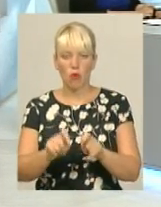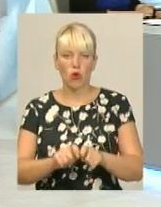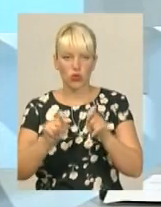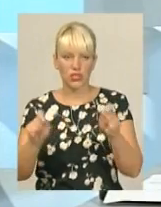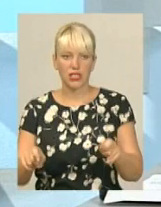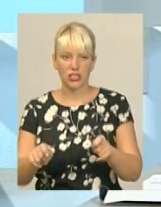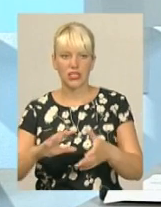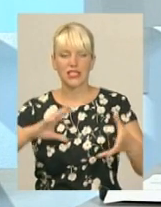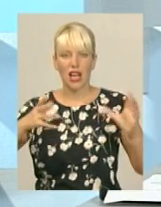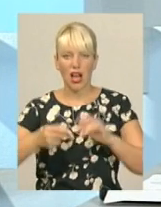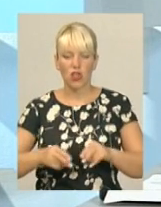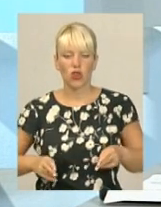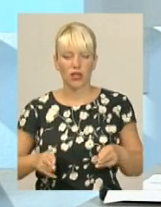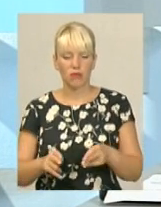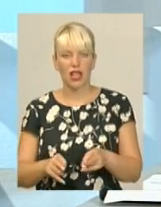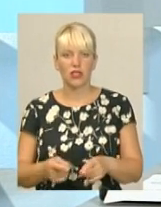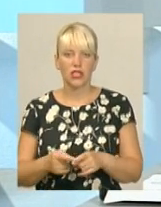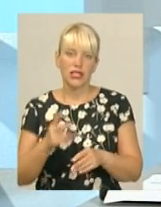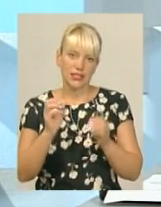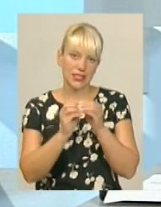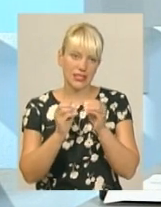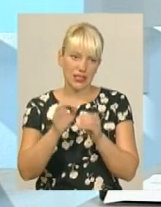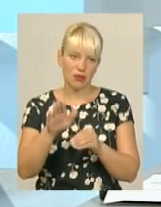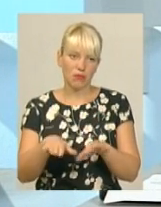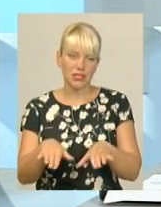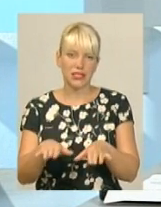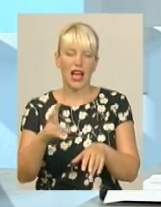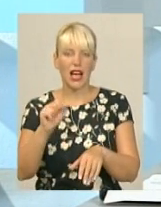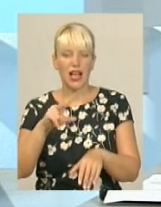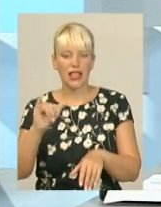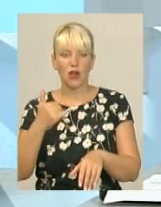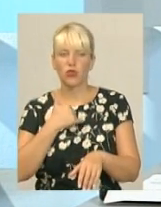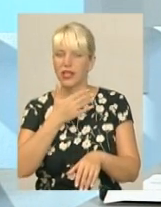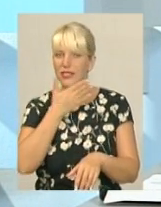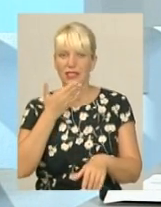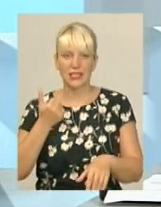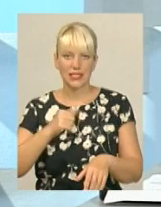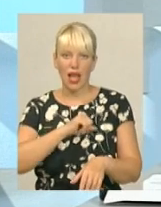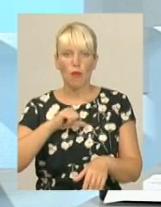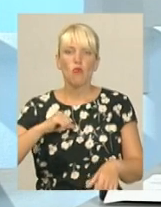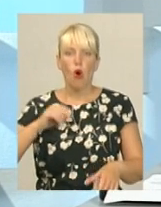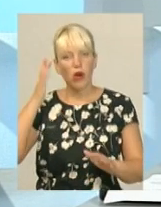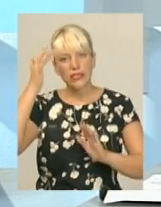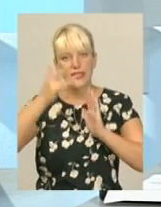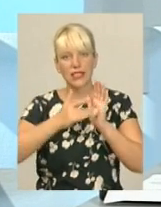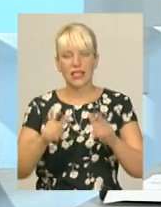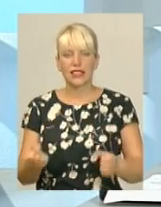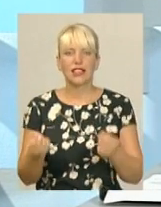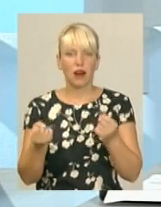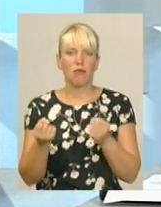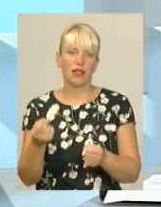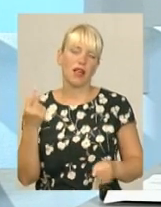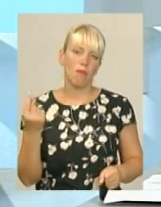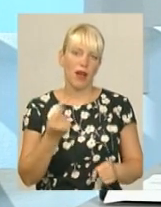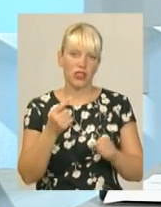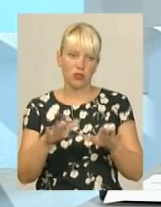по розкриттю загальнокримінальної злочинності на 10-му місці. Але в нас сьогодні не самоціль тримати перші місця, тому що